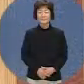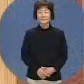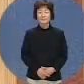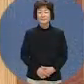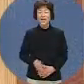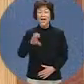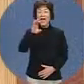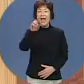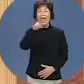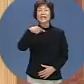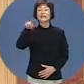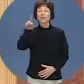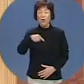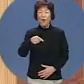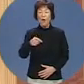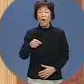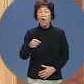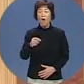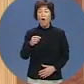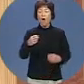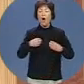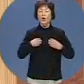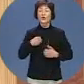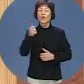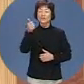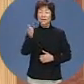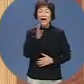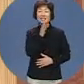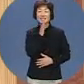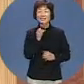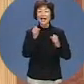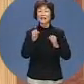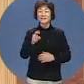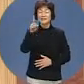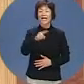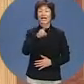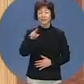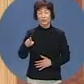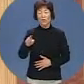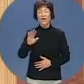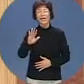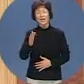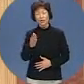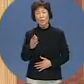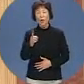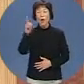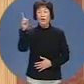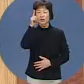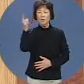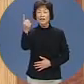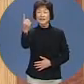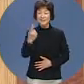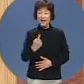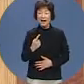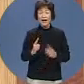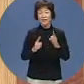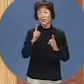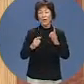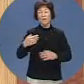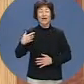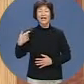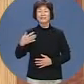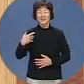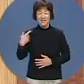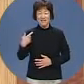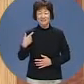縁の行者は実在した人物ですが、生駒に来たことは分かっていません。人々を通じ語り